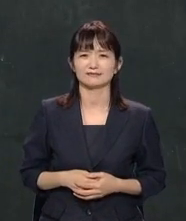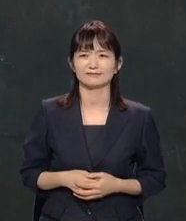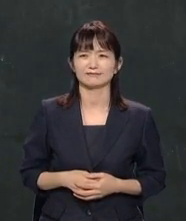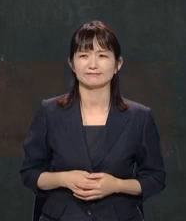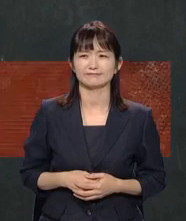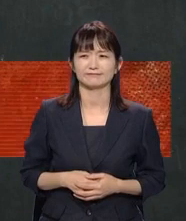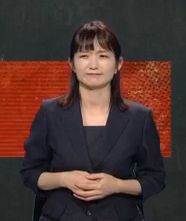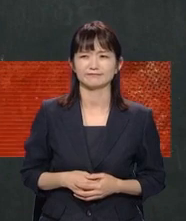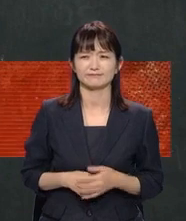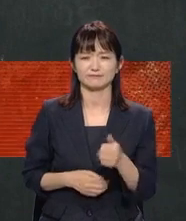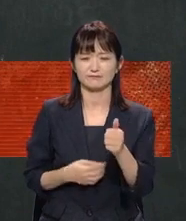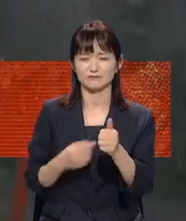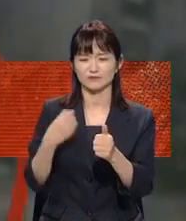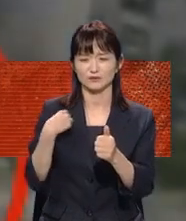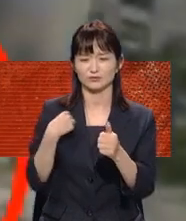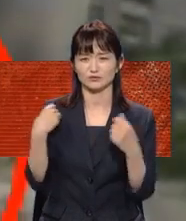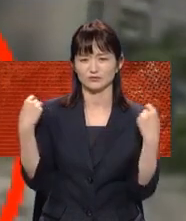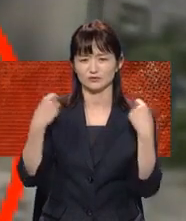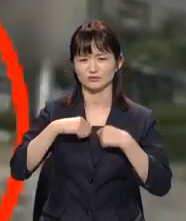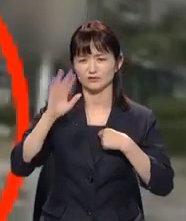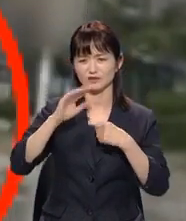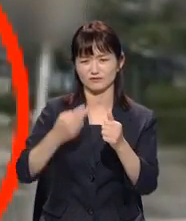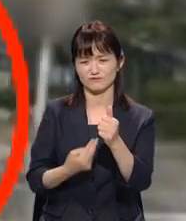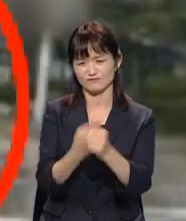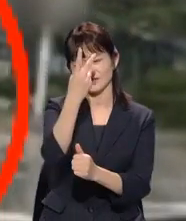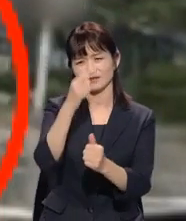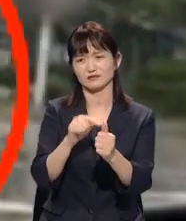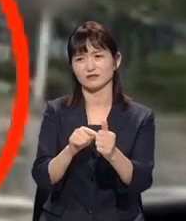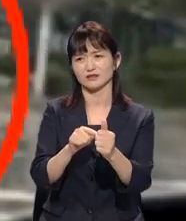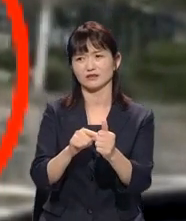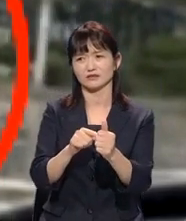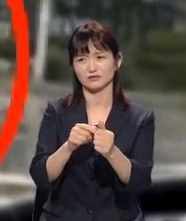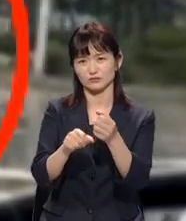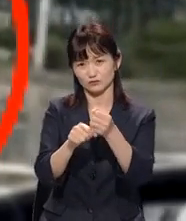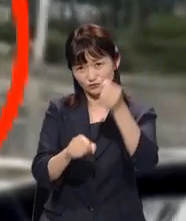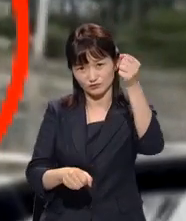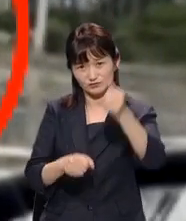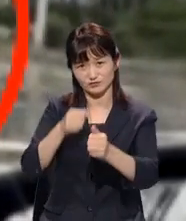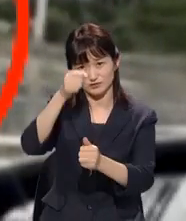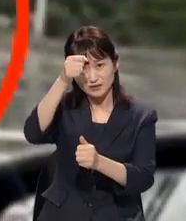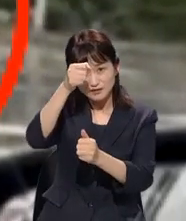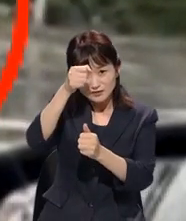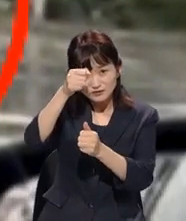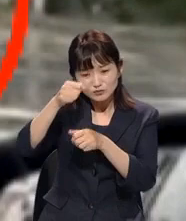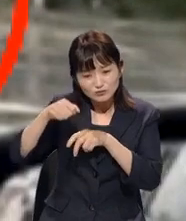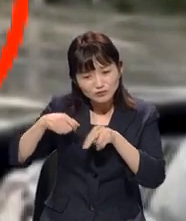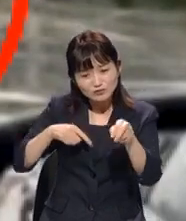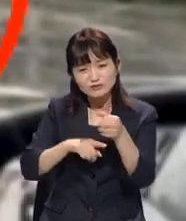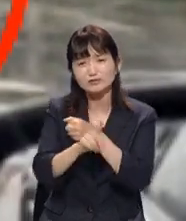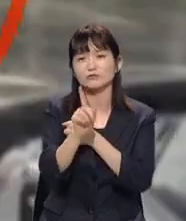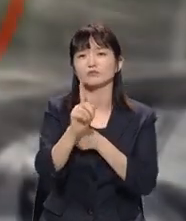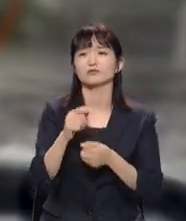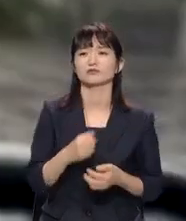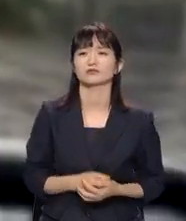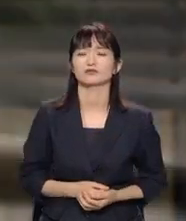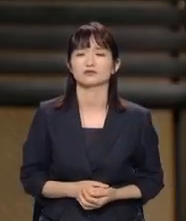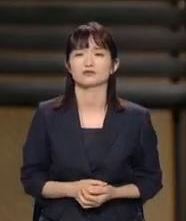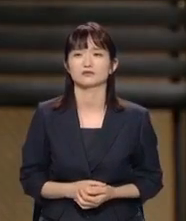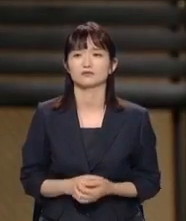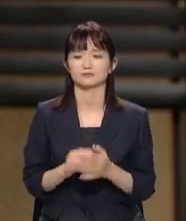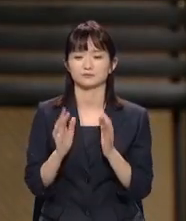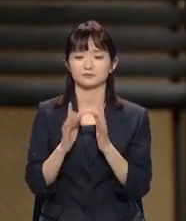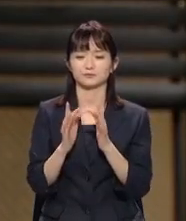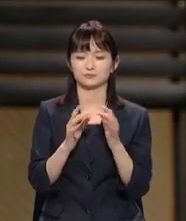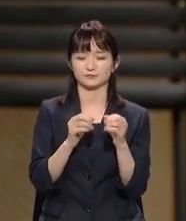저렇게 실오라기 하나 걸치지 않았는데 우산은 쓴 건 또 참 신기합니다. 진짜 심란하네요. 예. 제가 설명하기도 좀 민망한데. 최근 이제 한 온라인